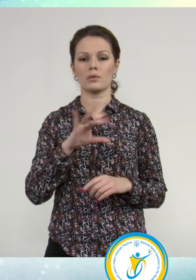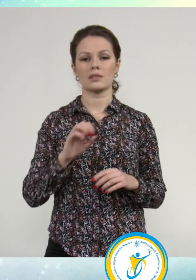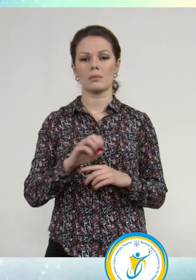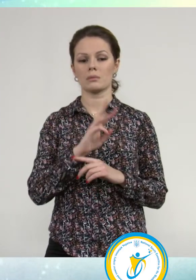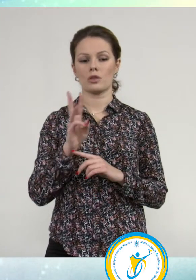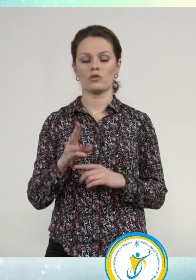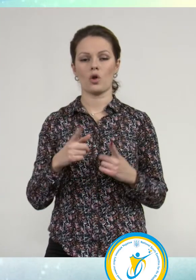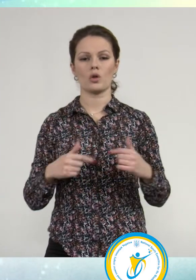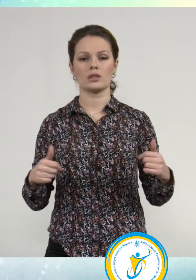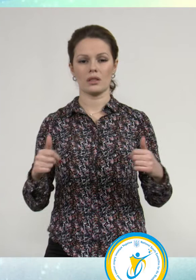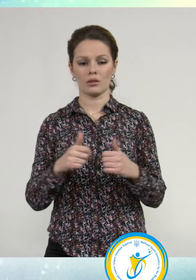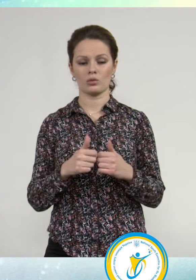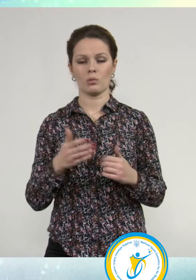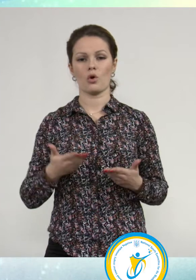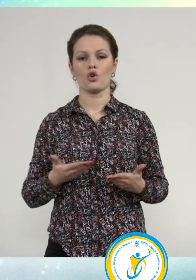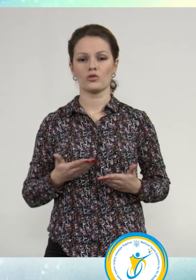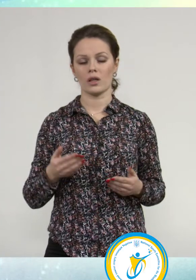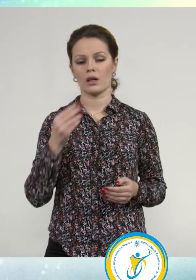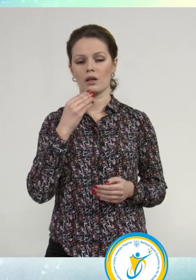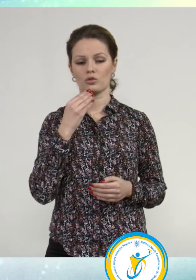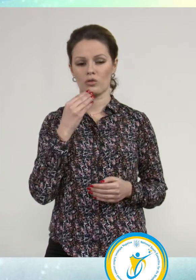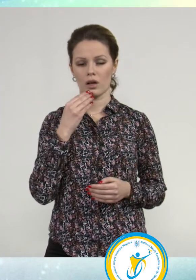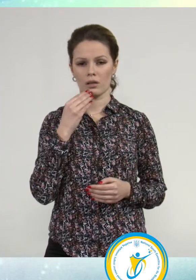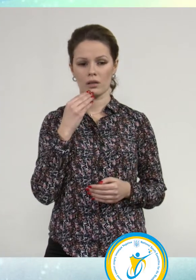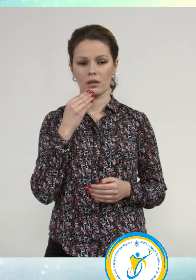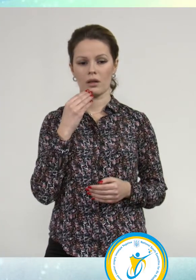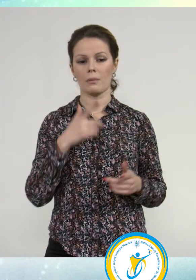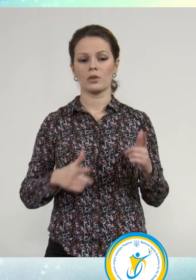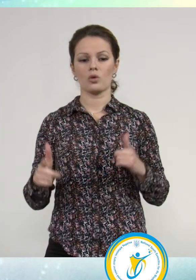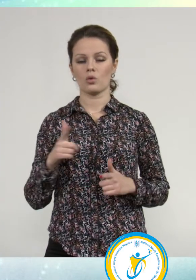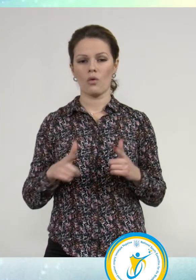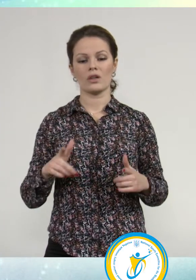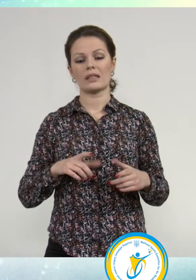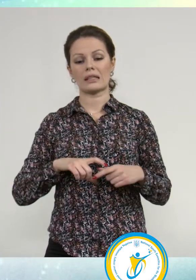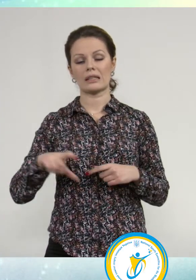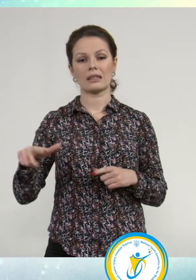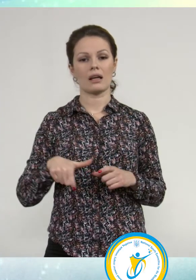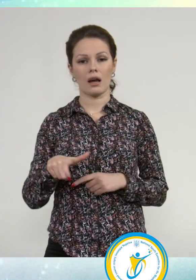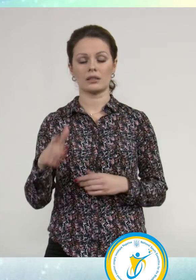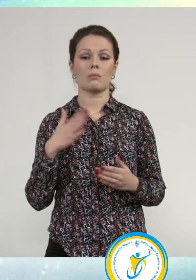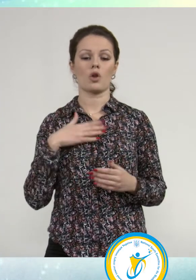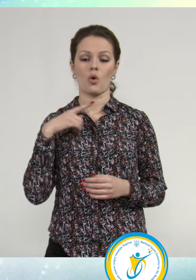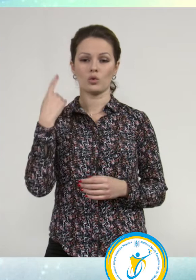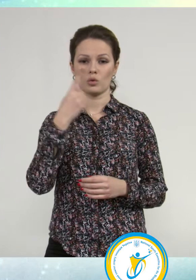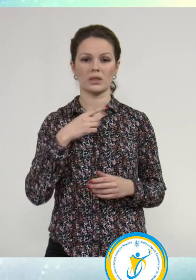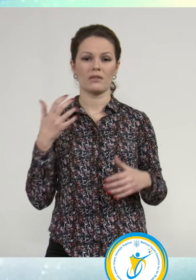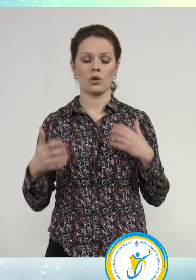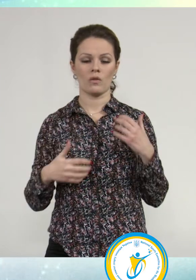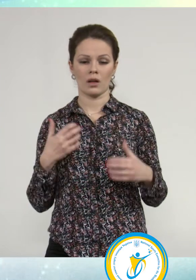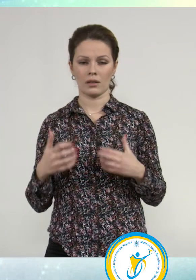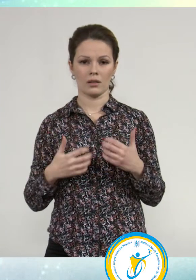ми забезпечували організацію проживання, харчування, підготовки трас. Але моє